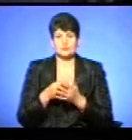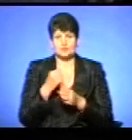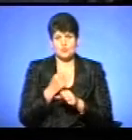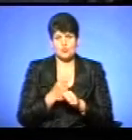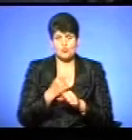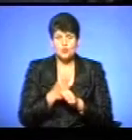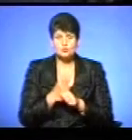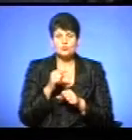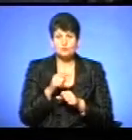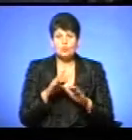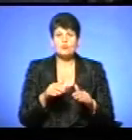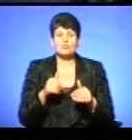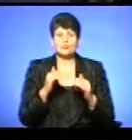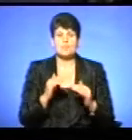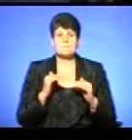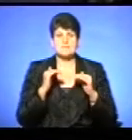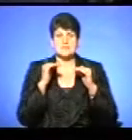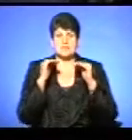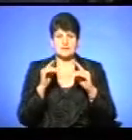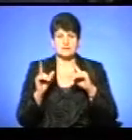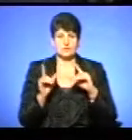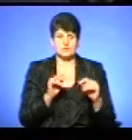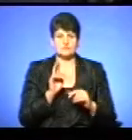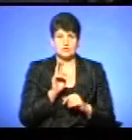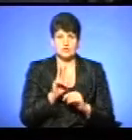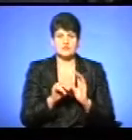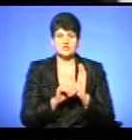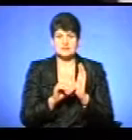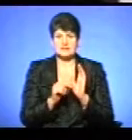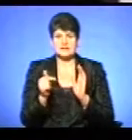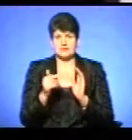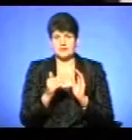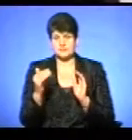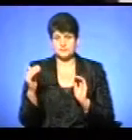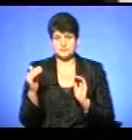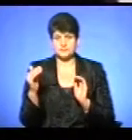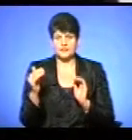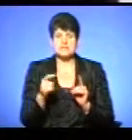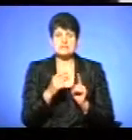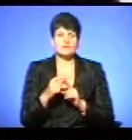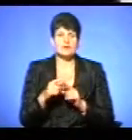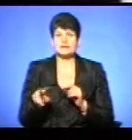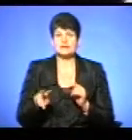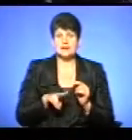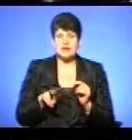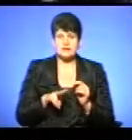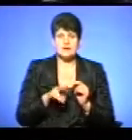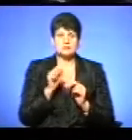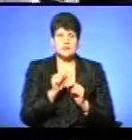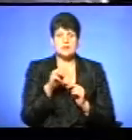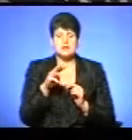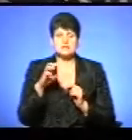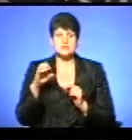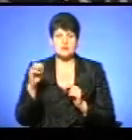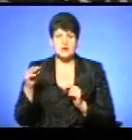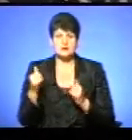роботу. Тому вони пропонують підняти проїзд у тролейбусах від 6 гривень. За словами директора «Тернопільелектротрансу» Андрія Мастюха, на